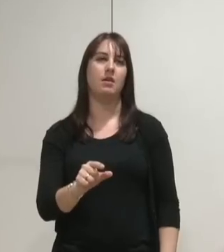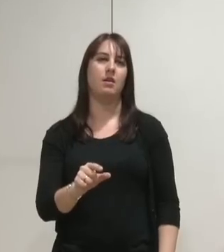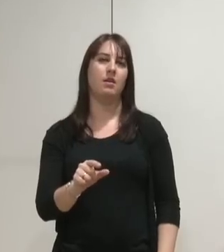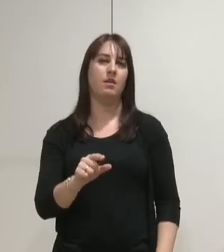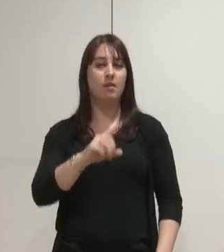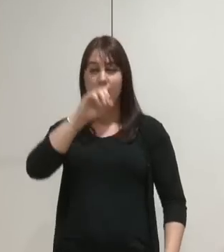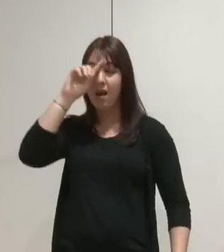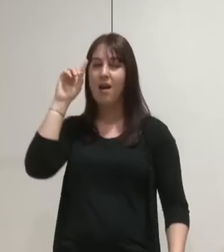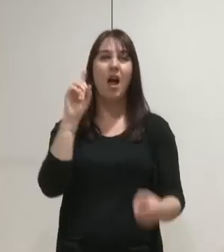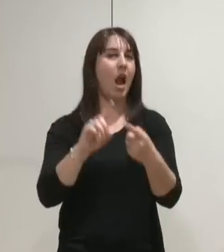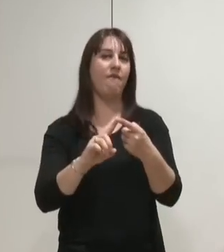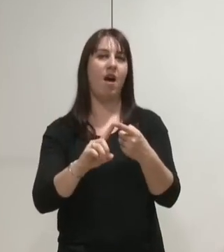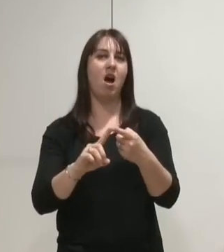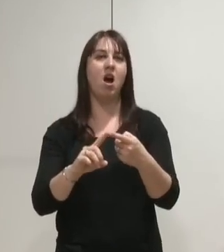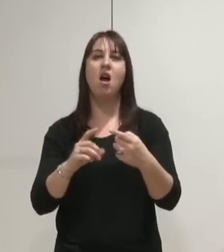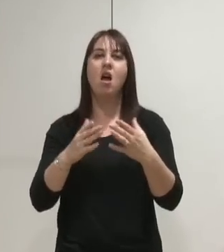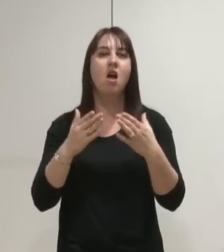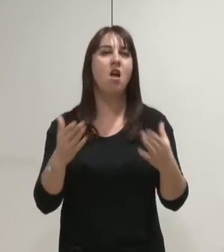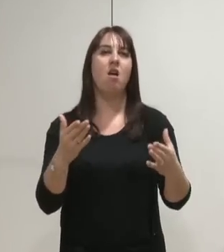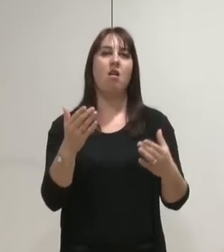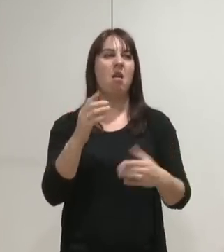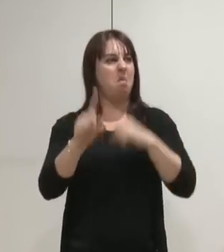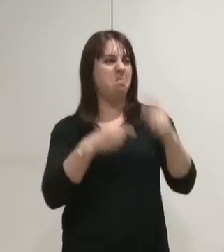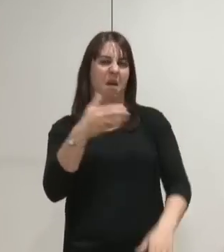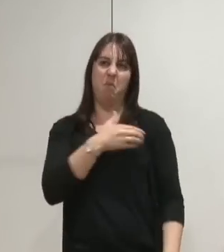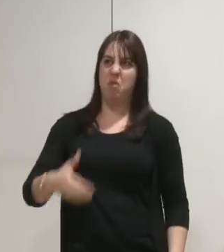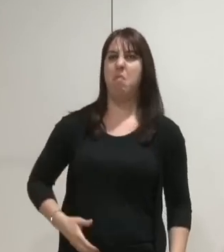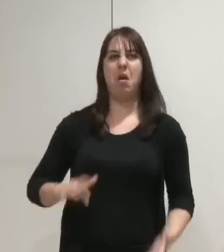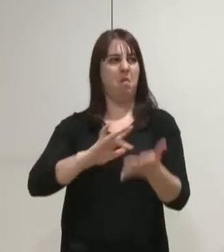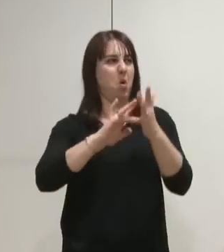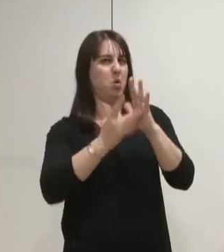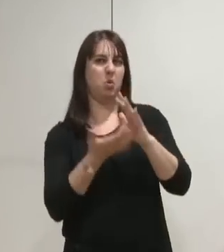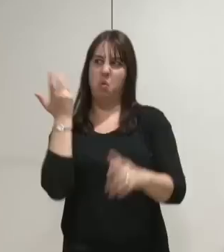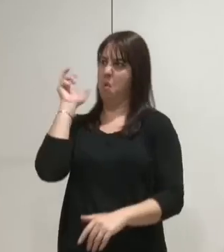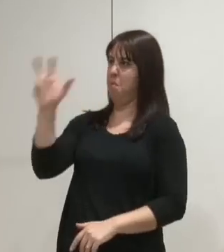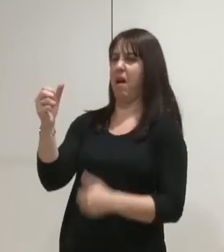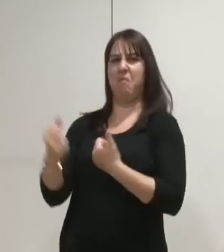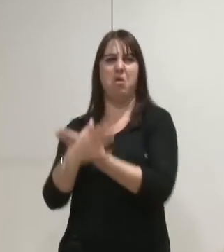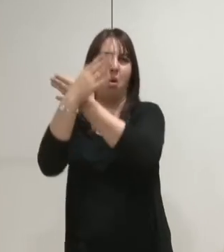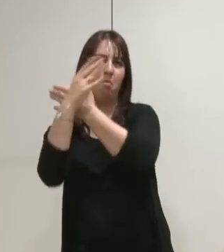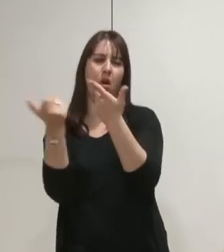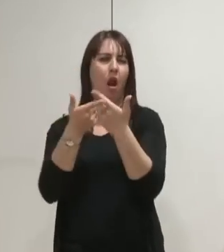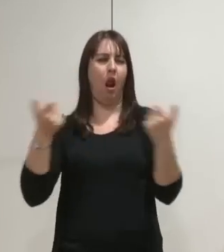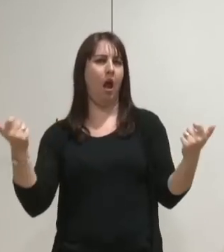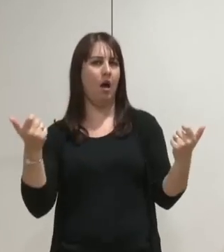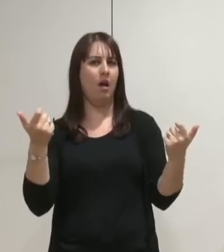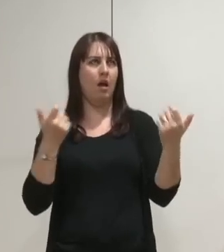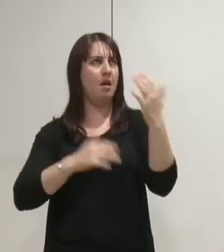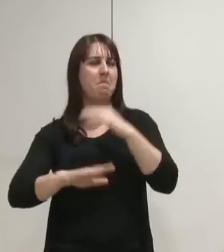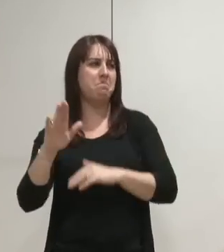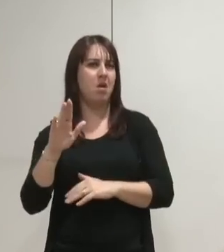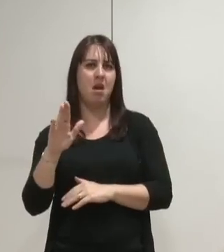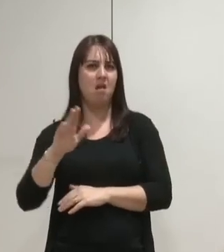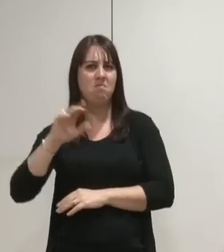c'est tout municipalisé tout métropolisé tout ce que vous voulez mais voilà il faut que ça